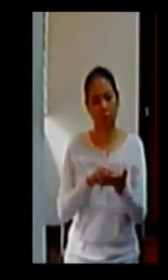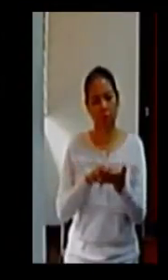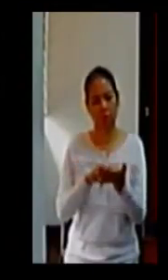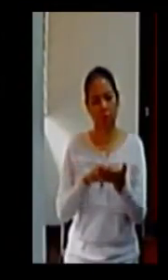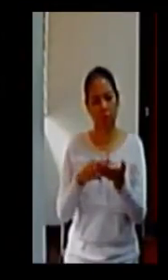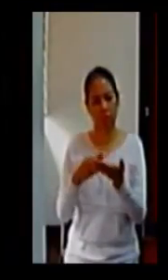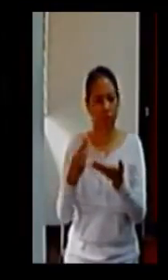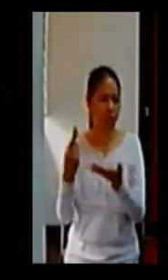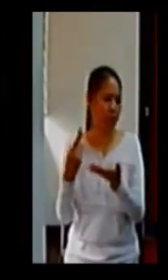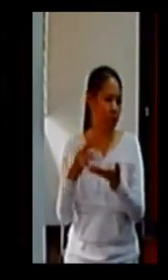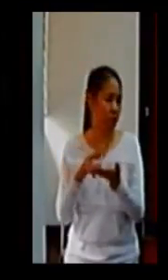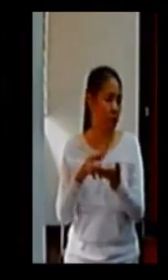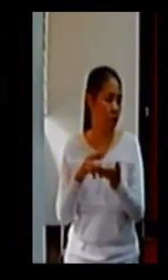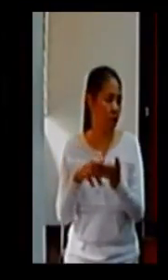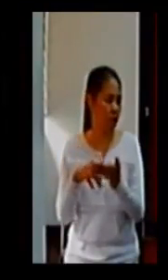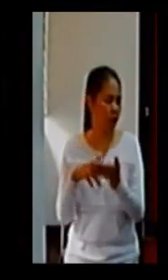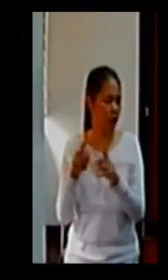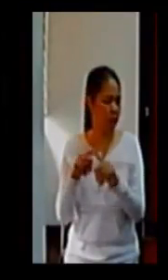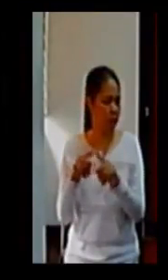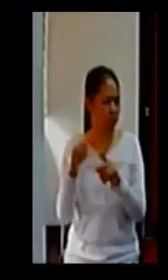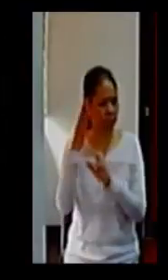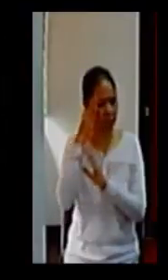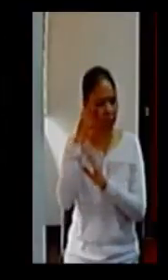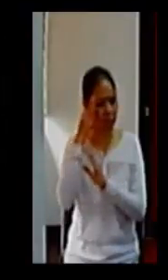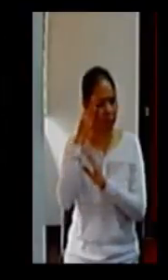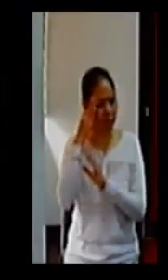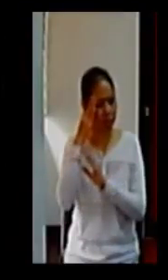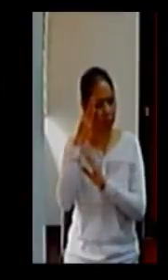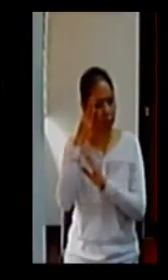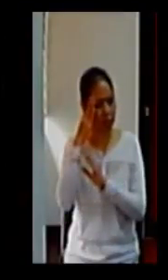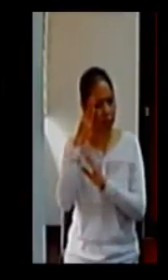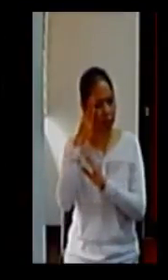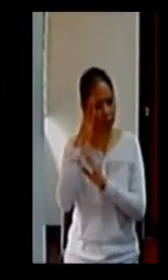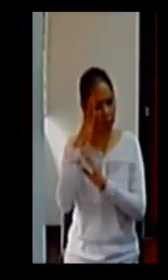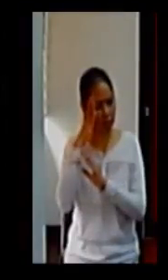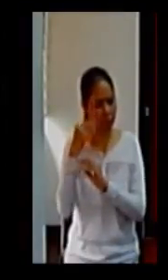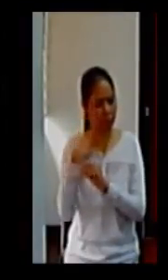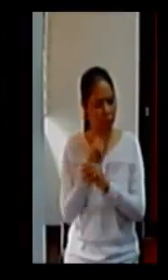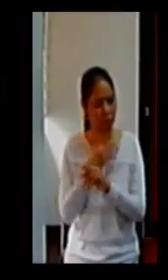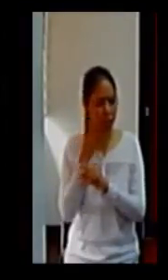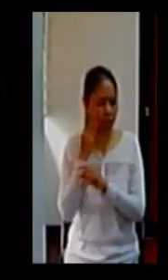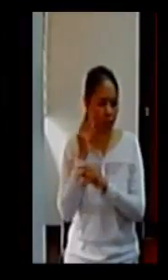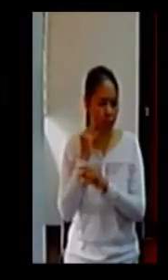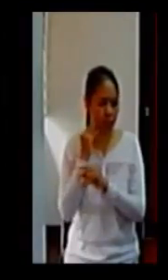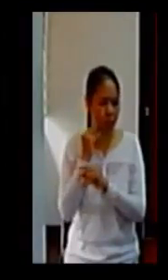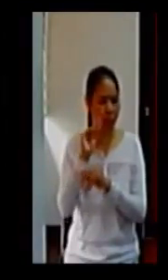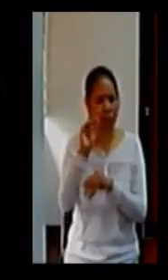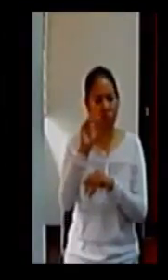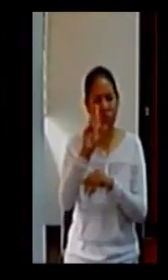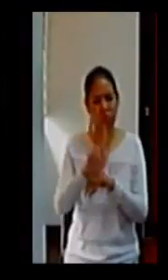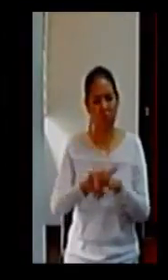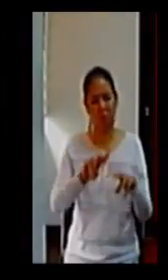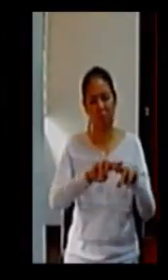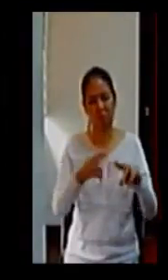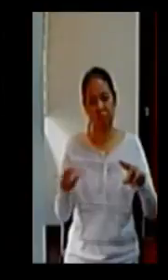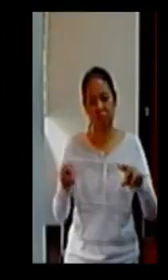po namin, talagang on experience, bumaba talaga ang bilang